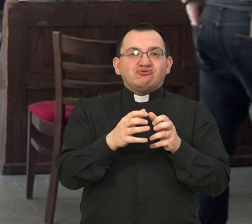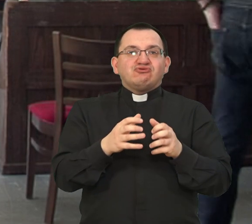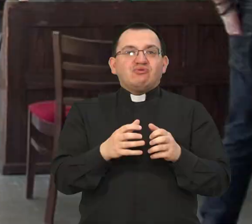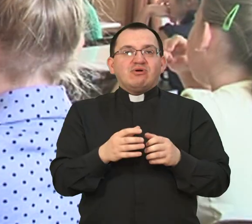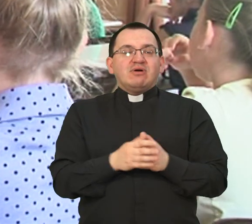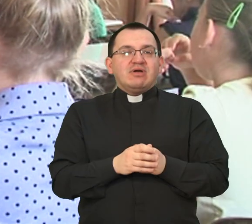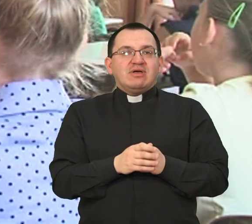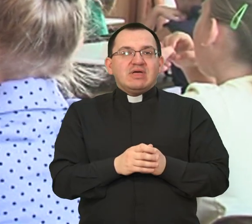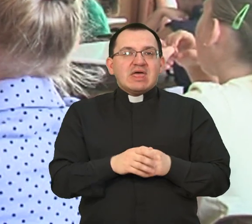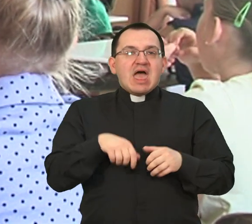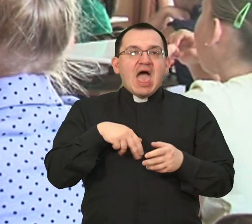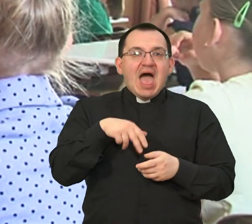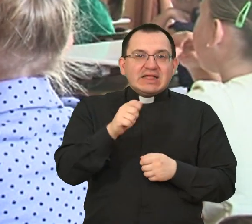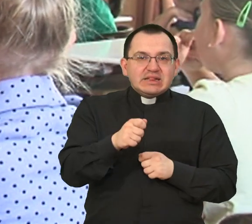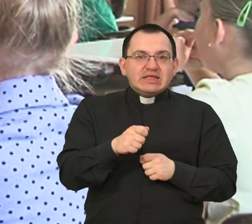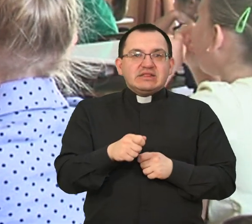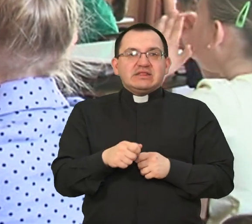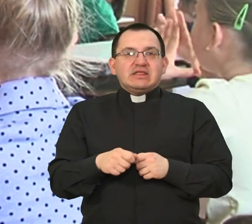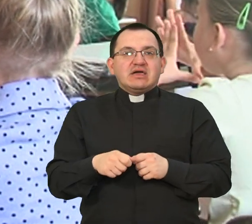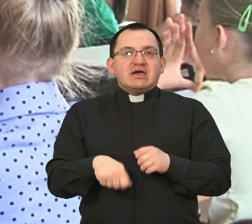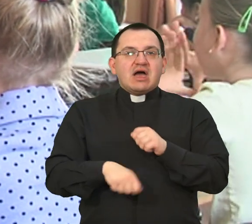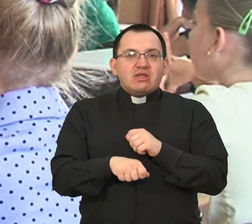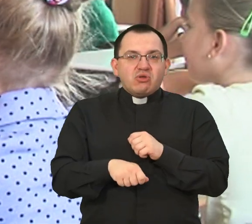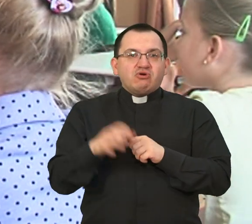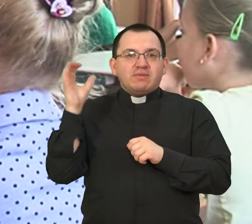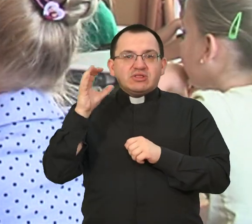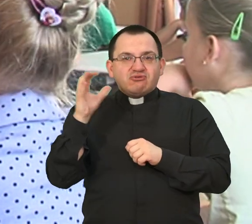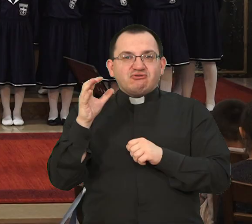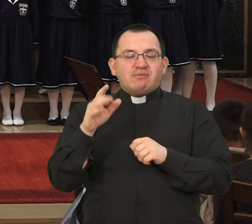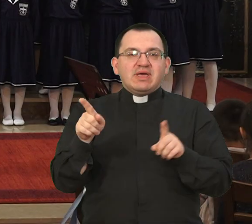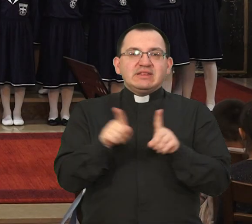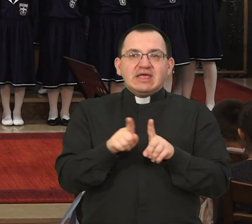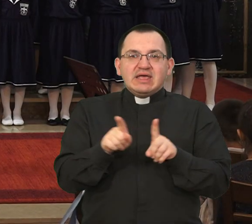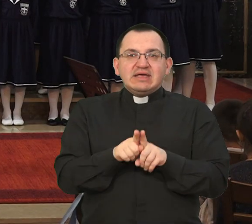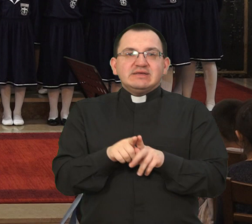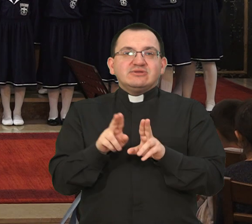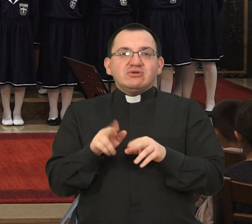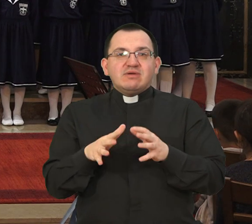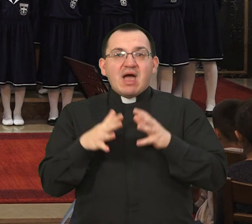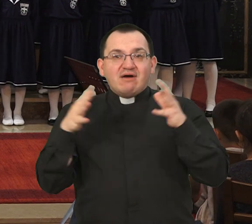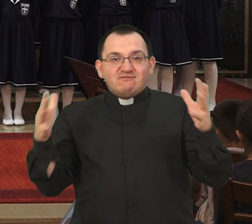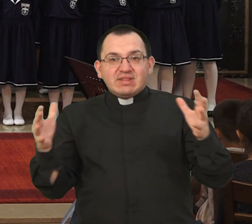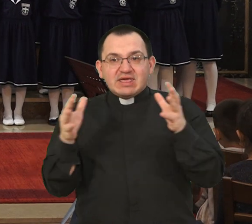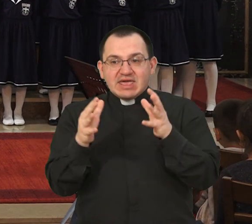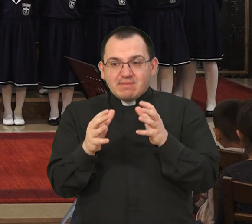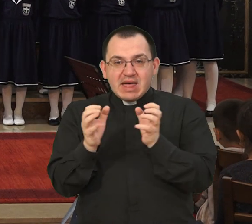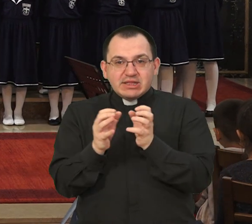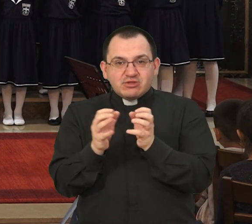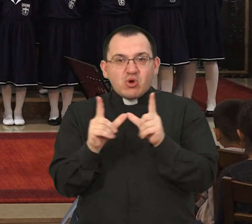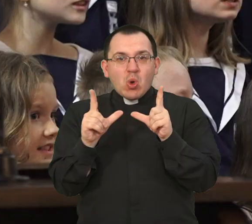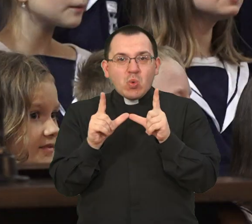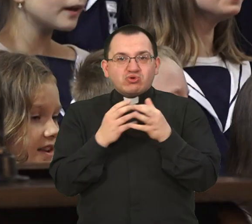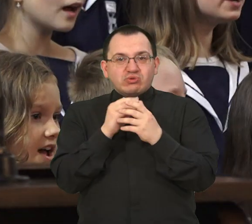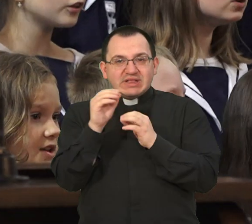svojim podsekcijama atletike, fucala i rukometa. Izuzetno važna aktivnost je veliki i mali zbor